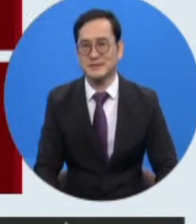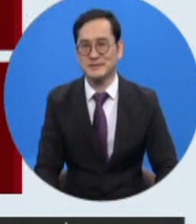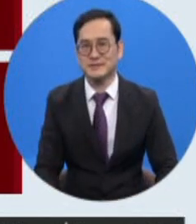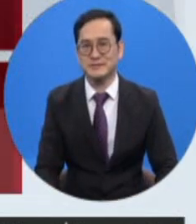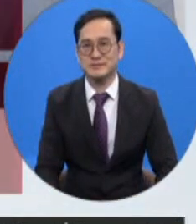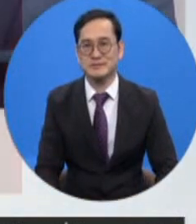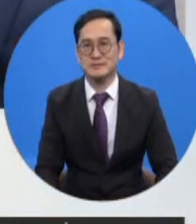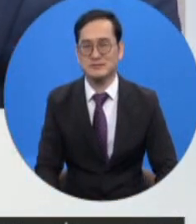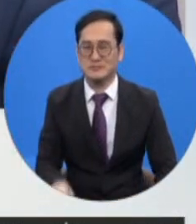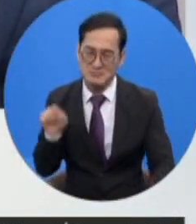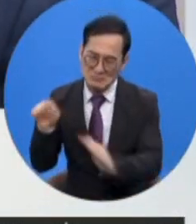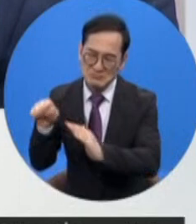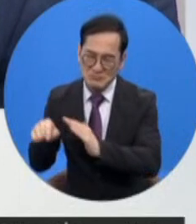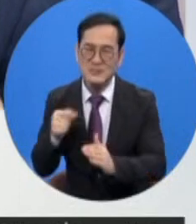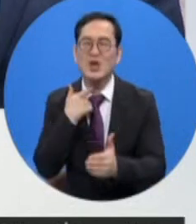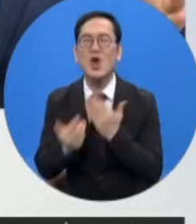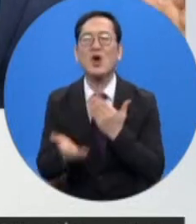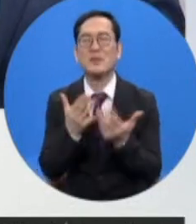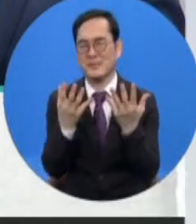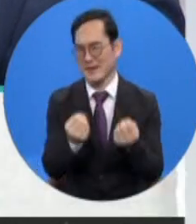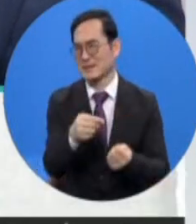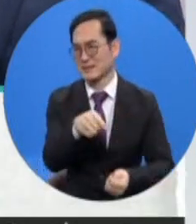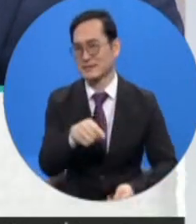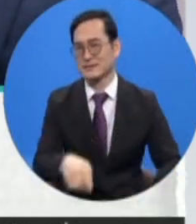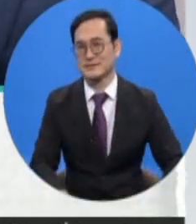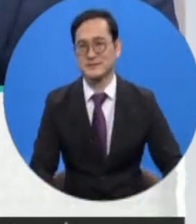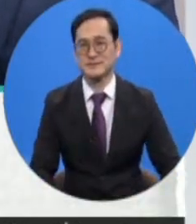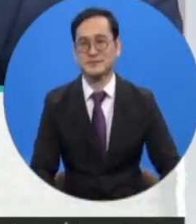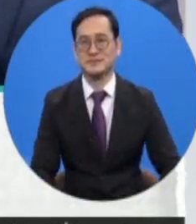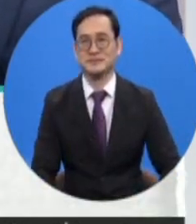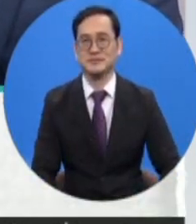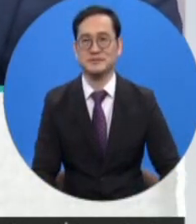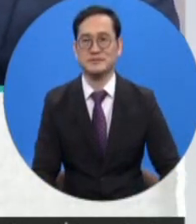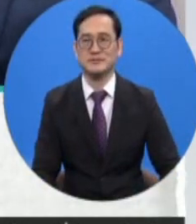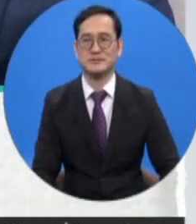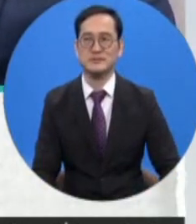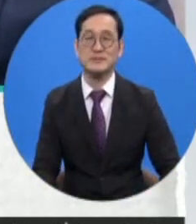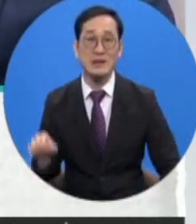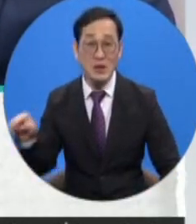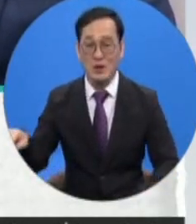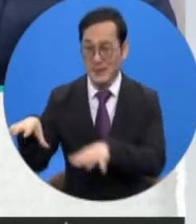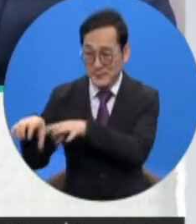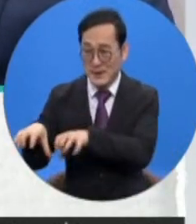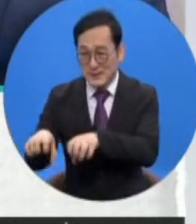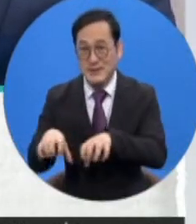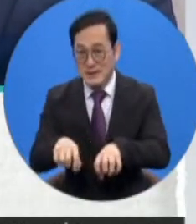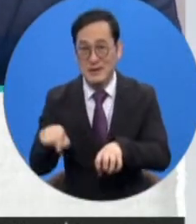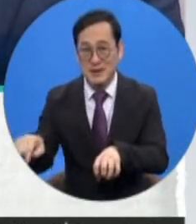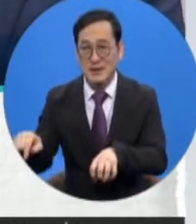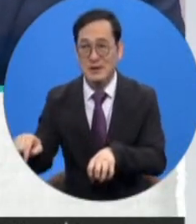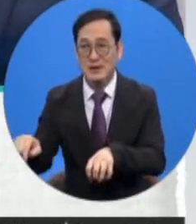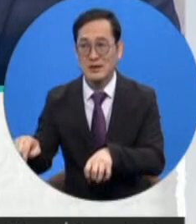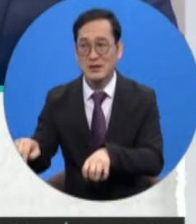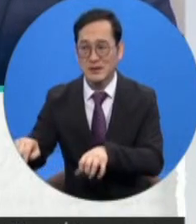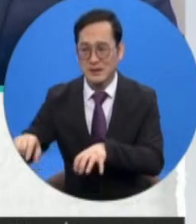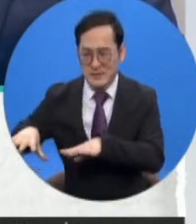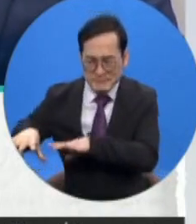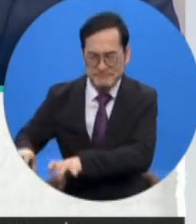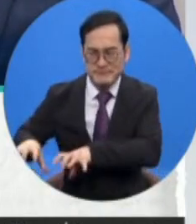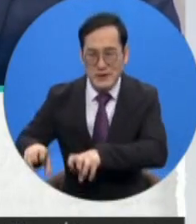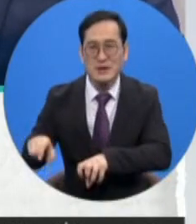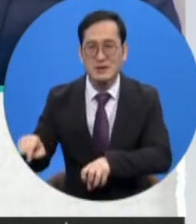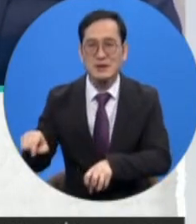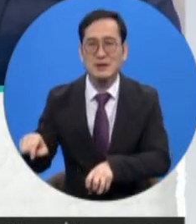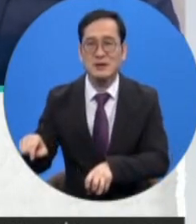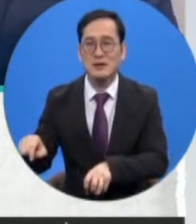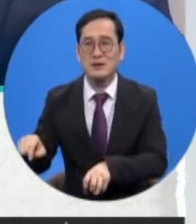사실 그 자체로 그 업소 자체가 뭐 성매매를 하는 업소라고 단정할 수도 없고 그렇죠. 그 자체가 불법이기 때문에 있을 수